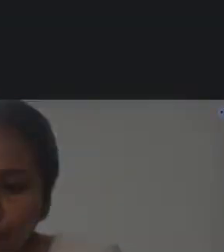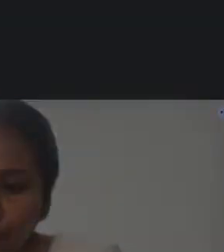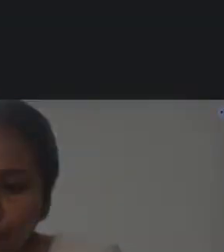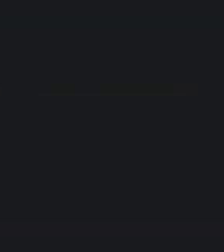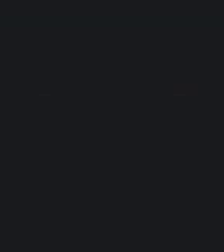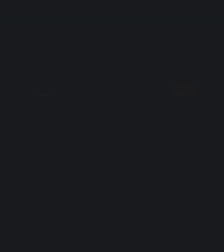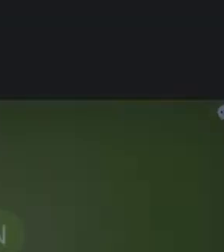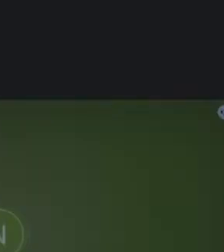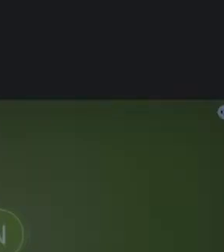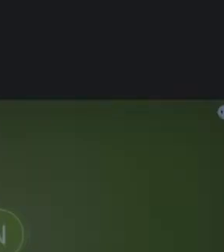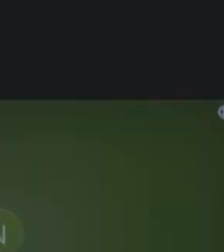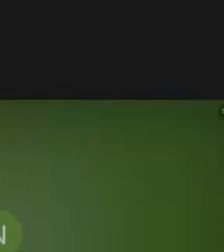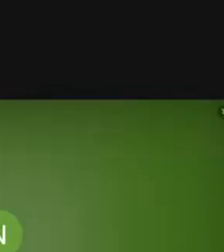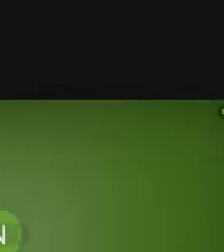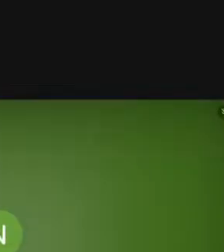ഓക്കെ,